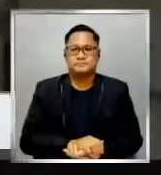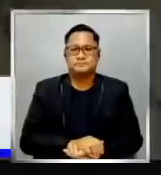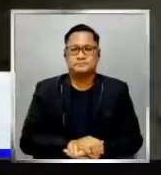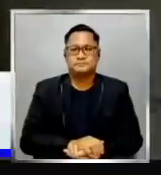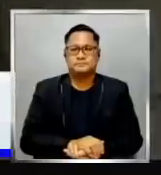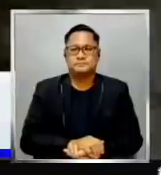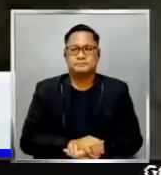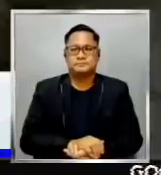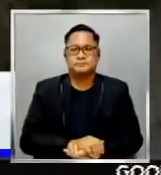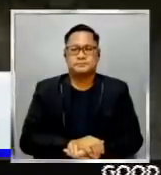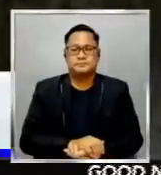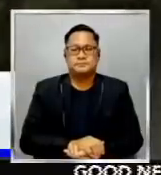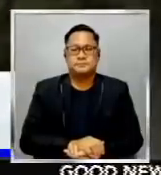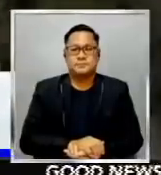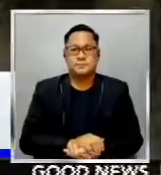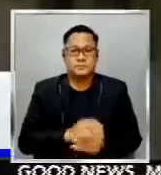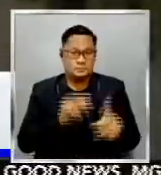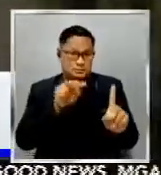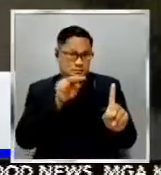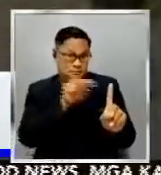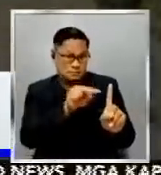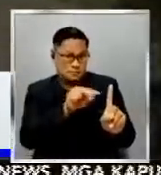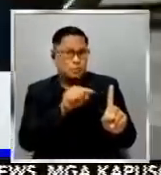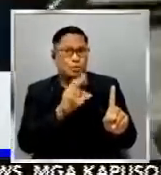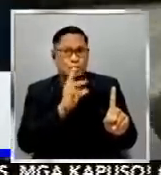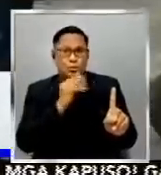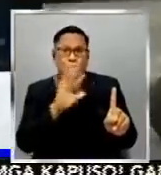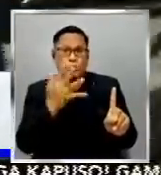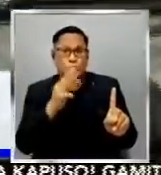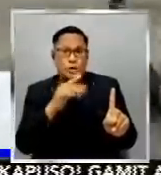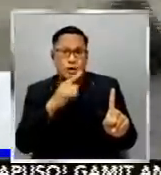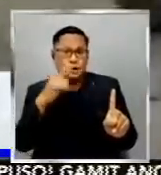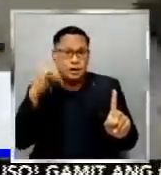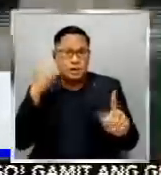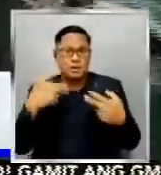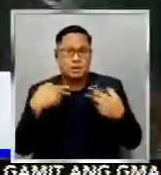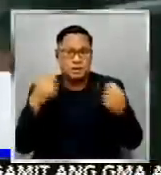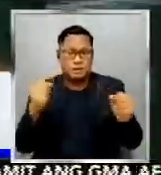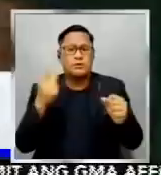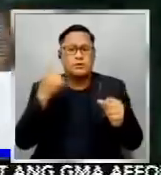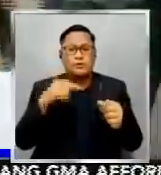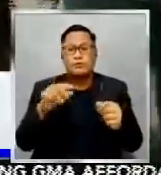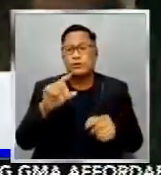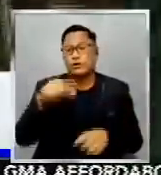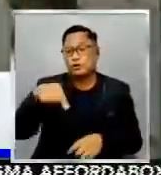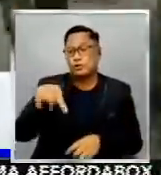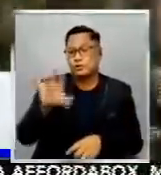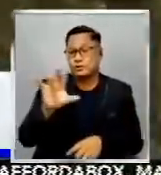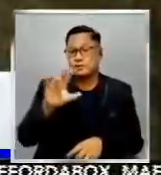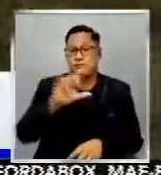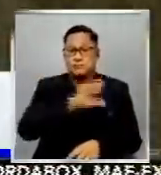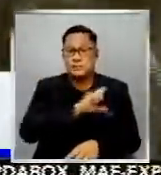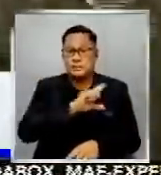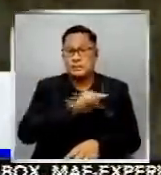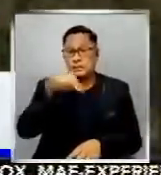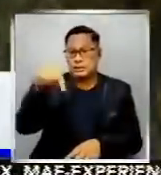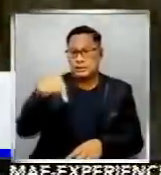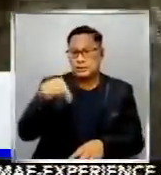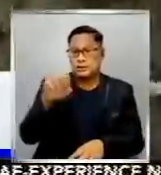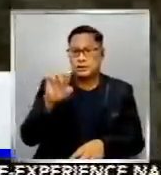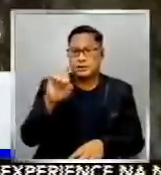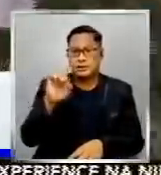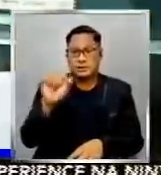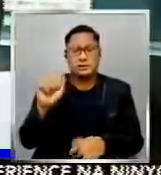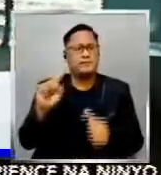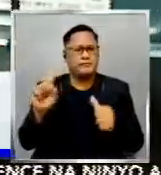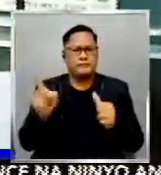Ang pagsita sa mga lumalabag sa mga health protocols ang pakay sa pag-iikot ng QCPD dito sa may EDSA. Isa sa una nilang nasampulan ang